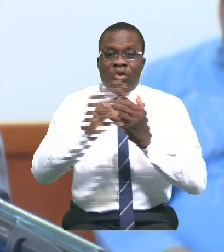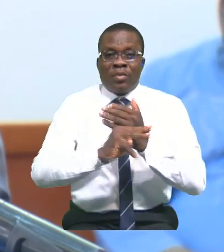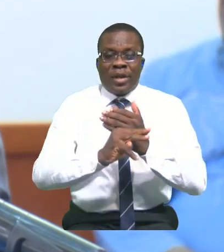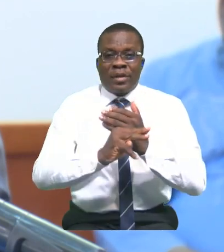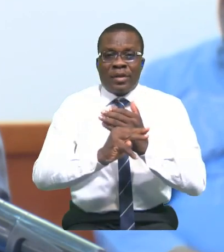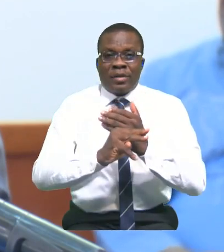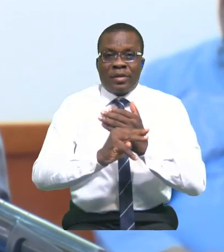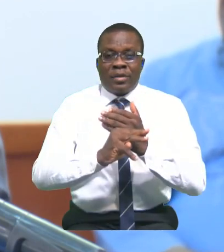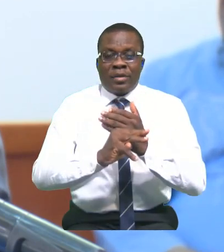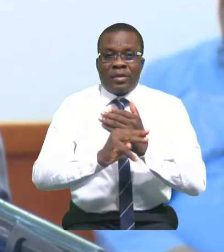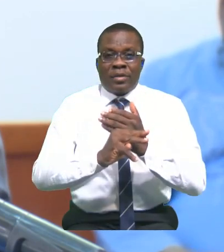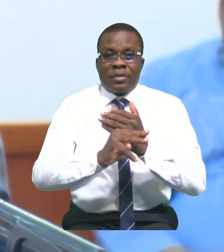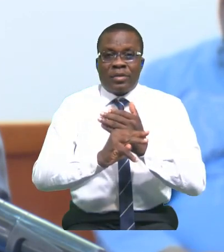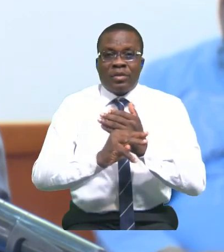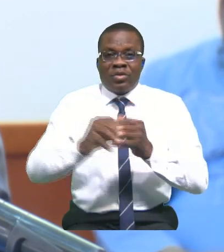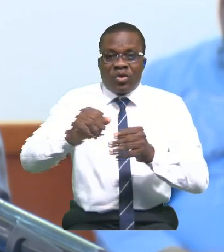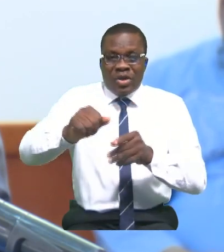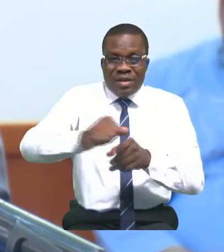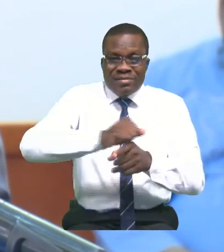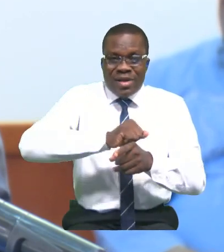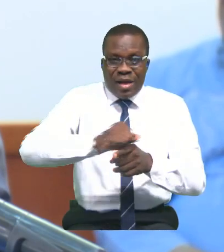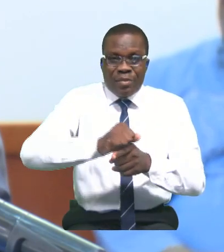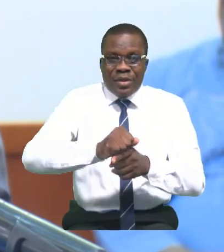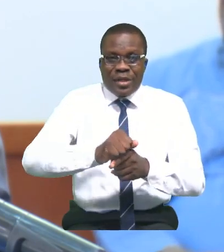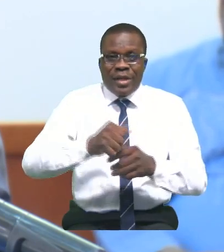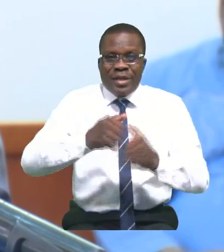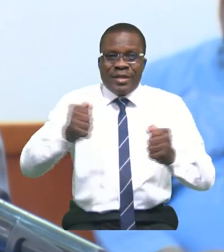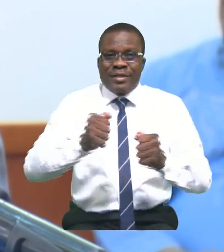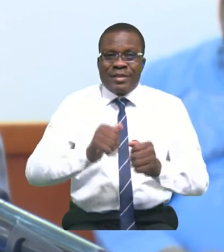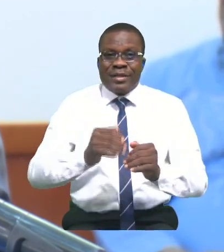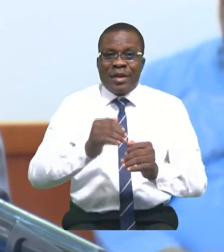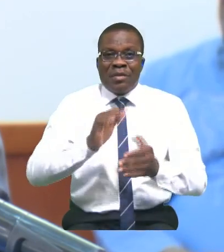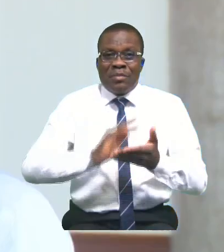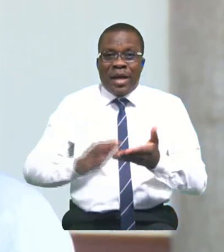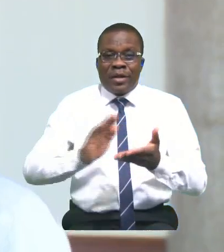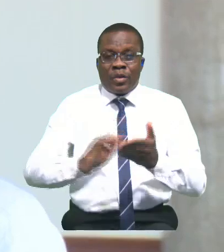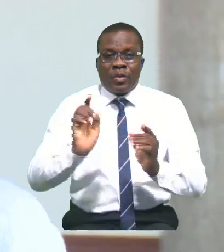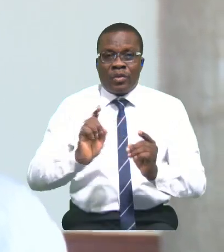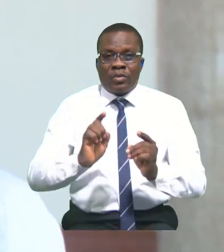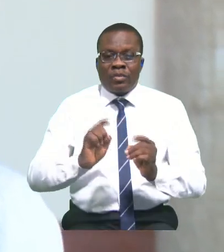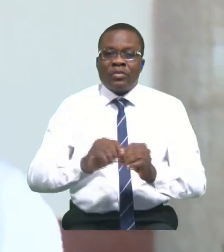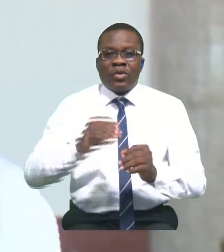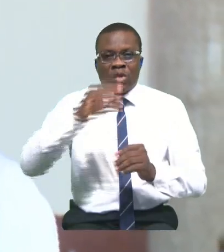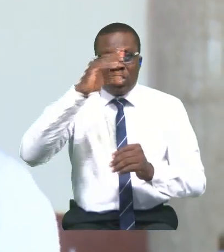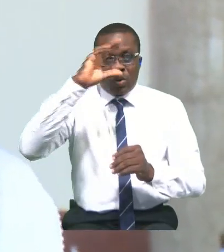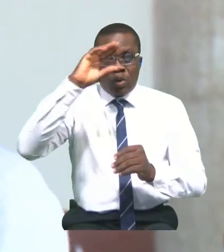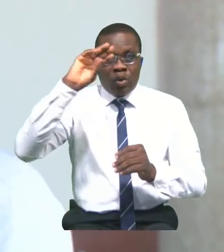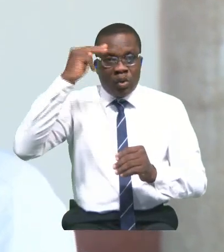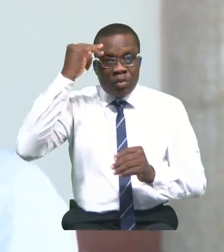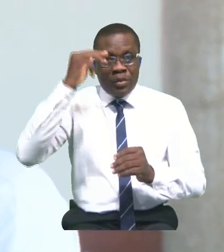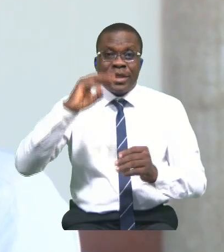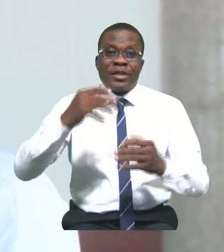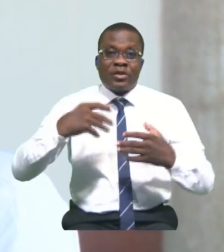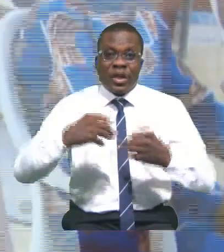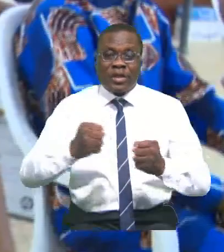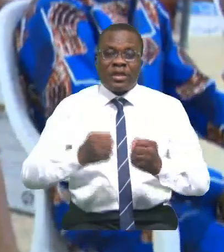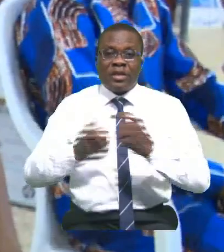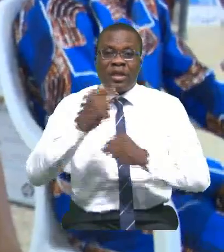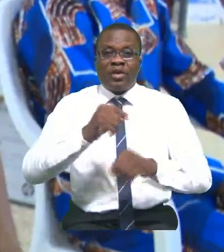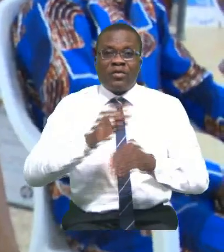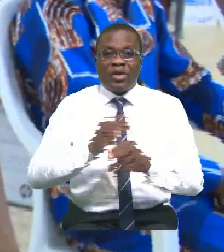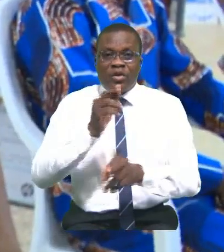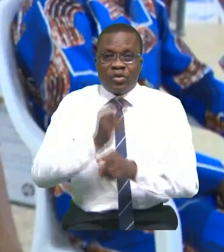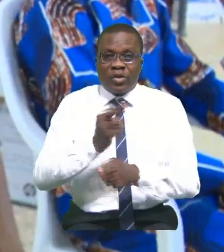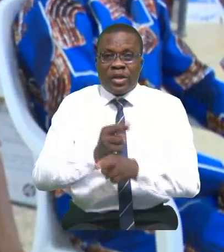également appliqué sans faille benjaminti revient ici sur les règles qui